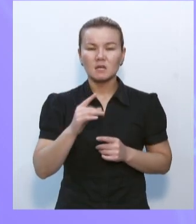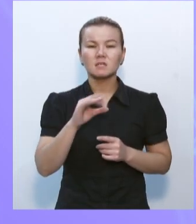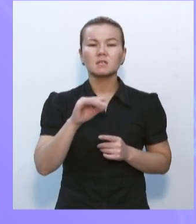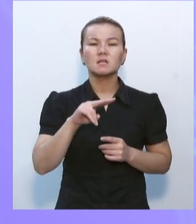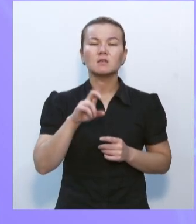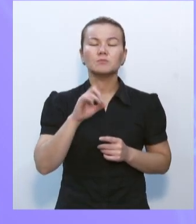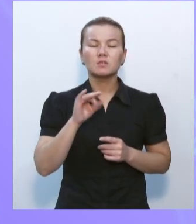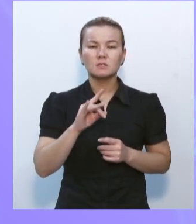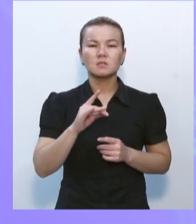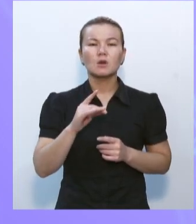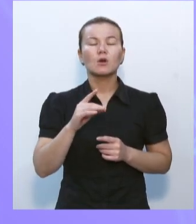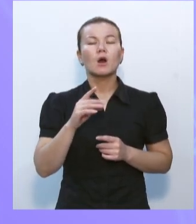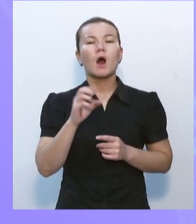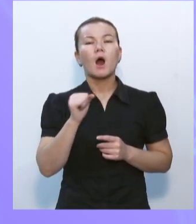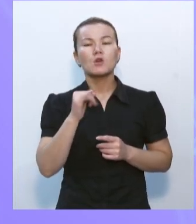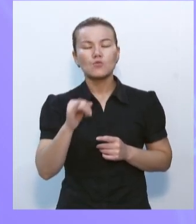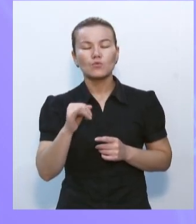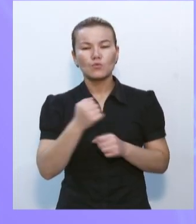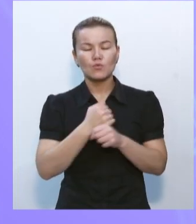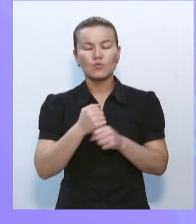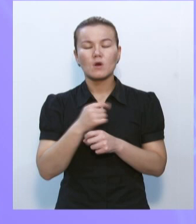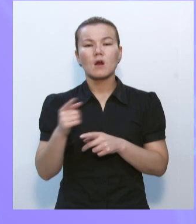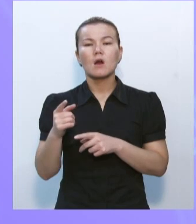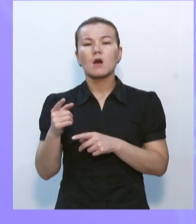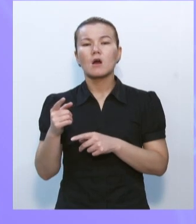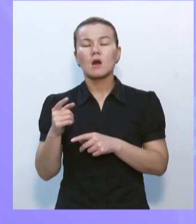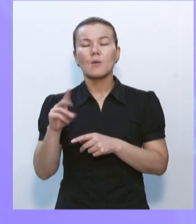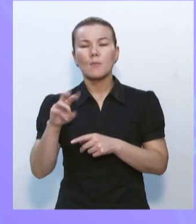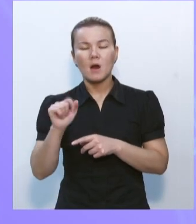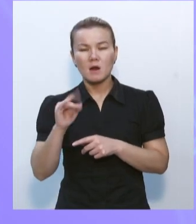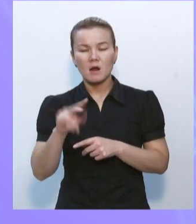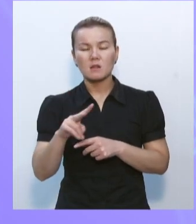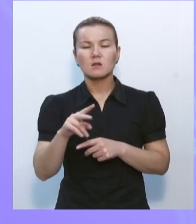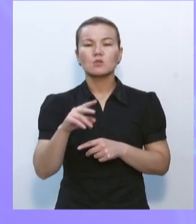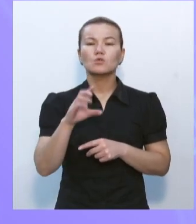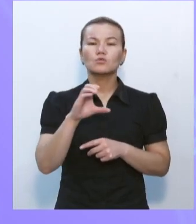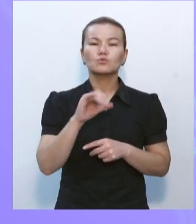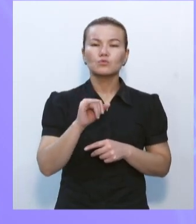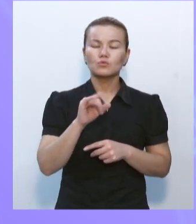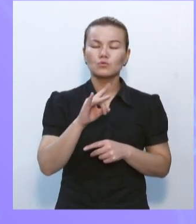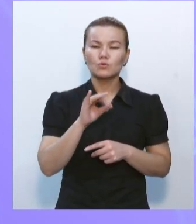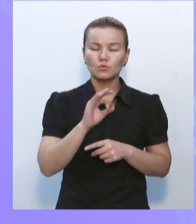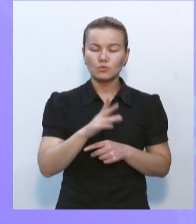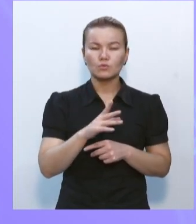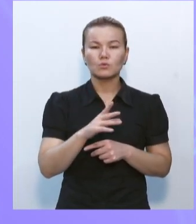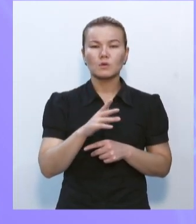күрүң аюу, марал, сүлөөсүн, элик.